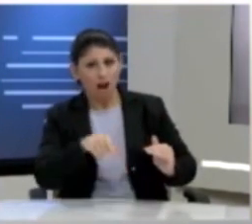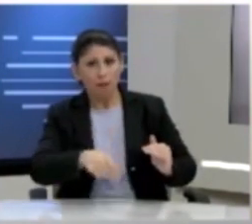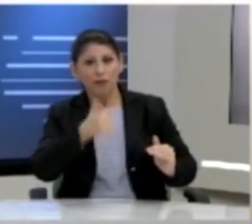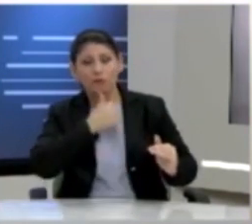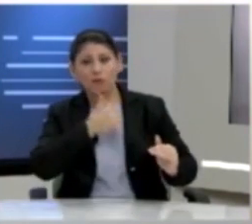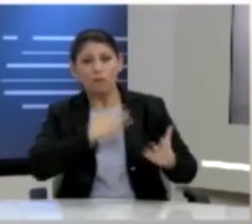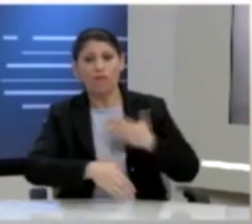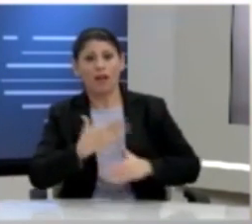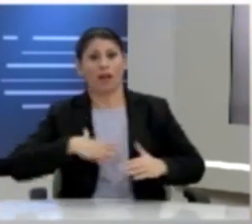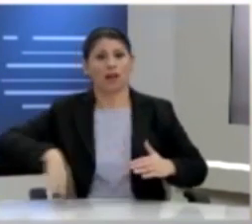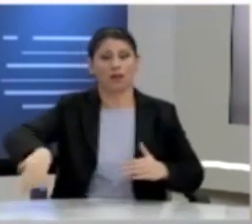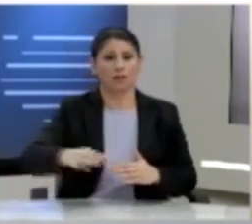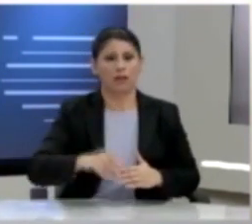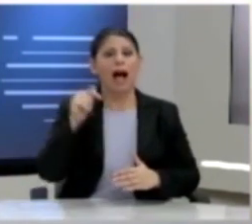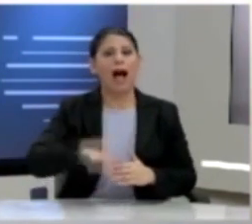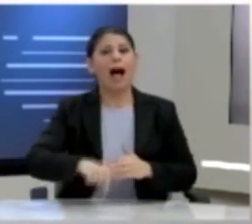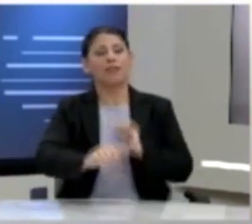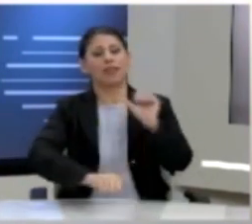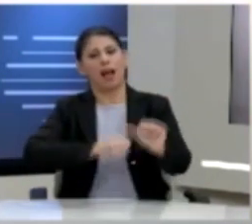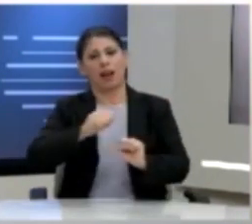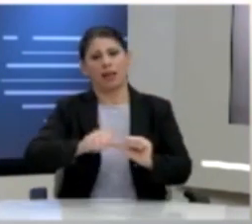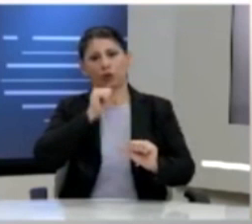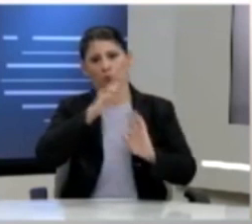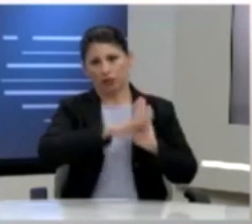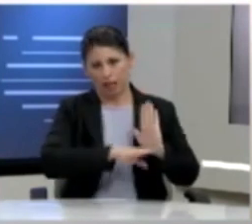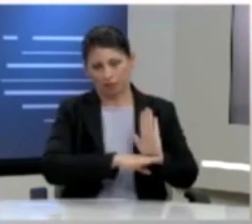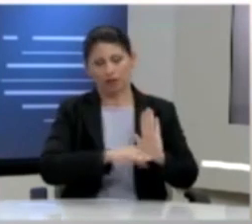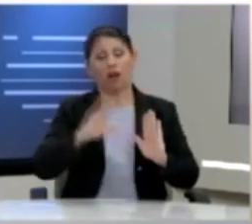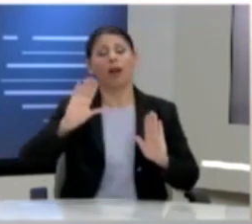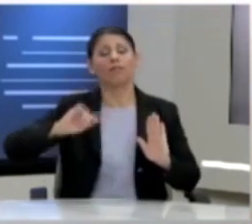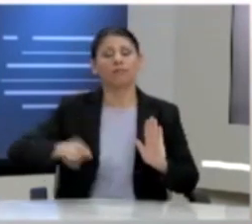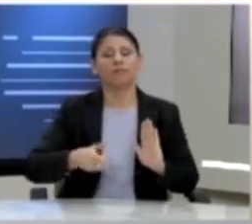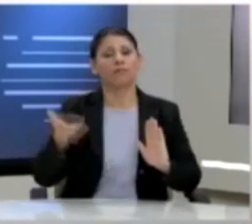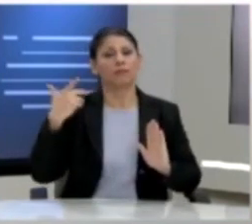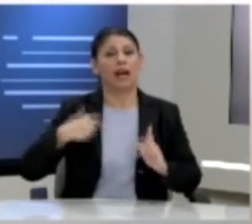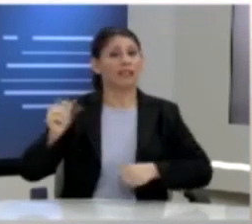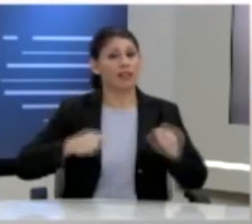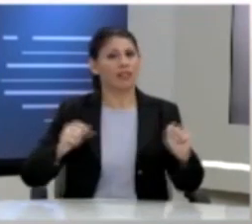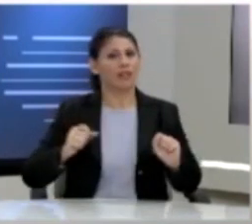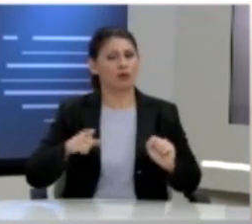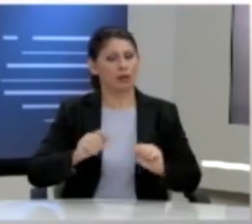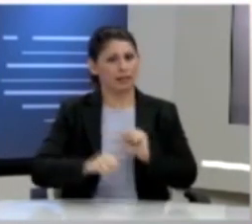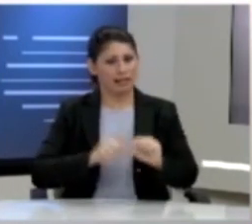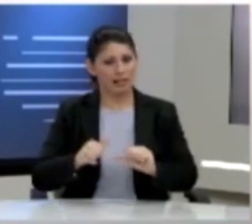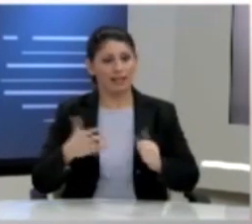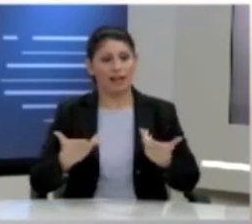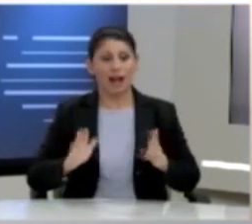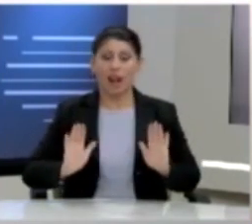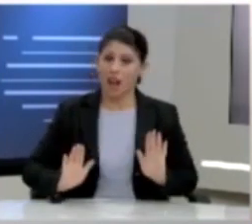παρούσα λοιπόν αναθεώρηση δεν θίγει τις προηγούμενες αντιδραστικού χαρακτήρα αλλαγές,